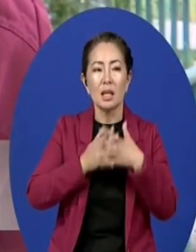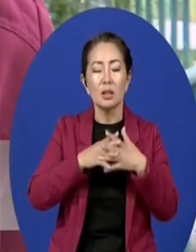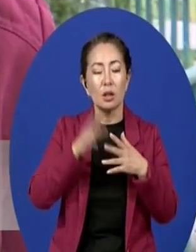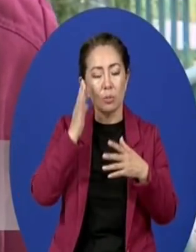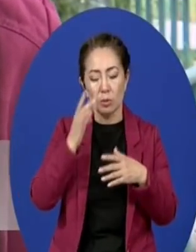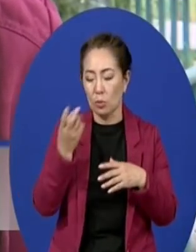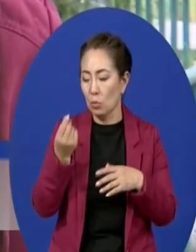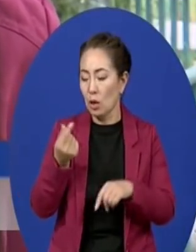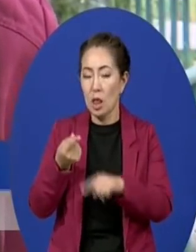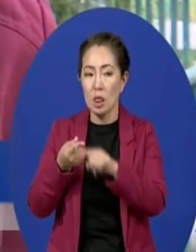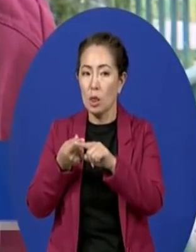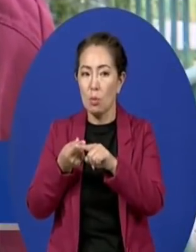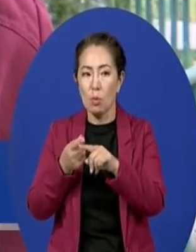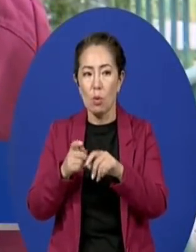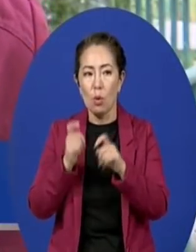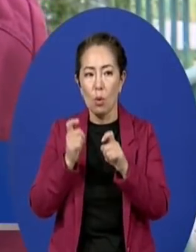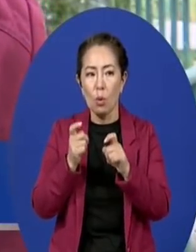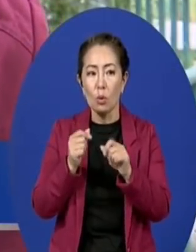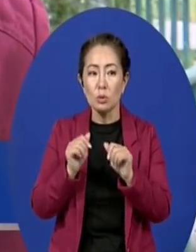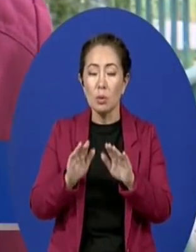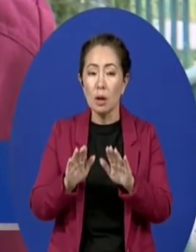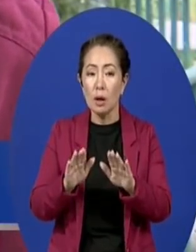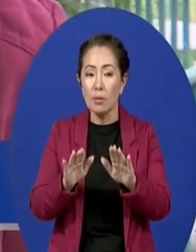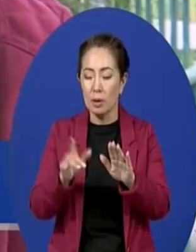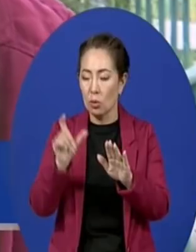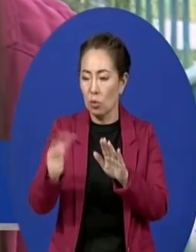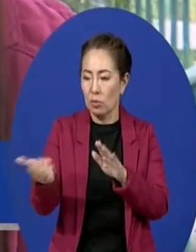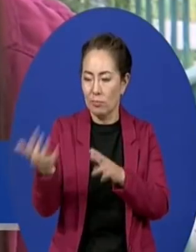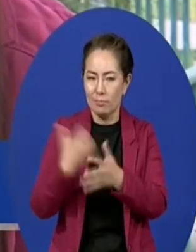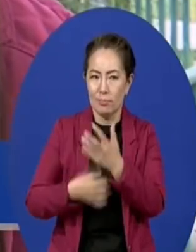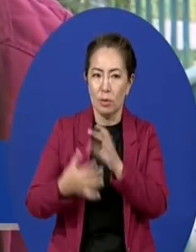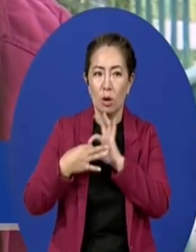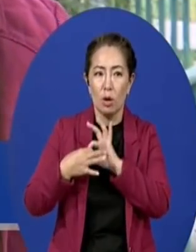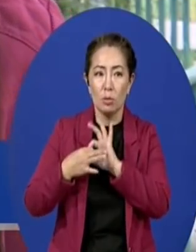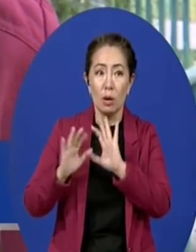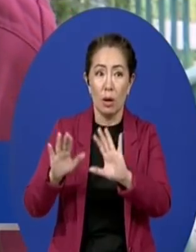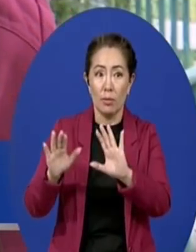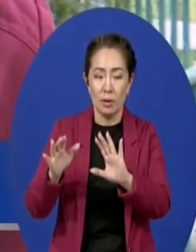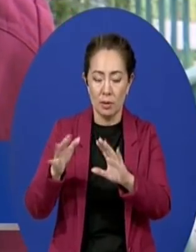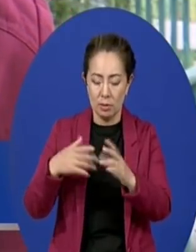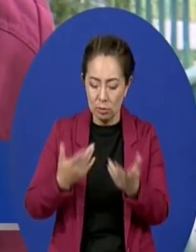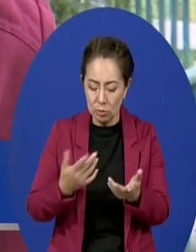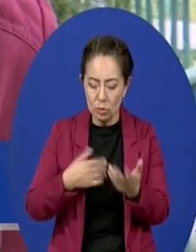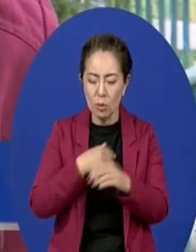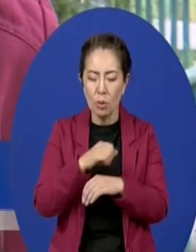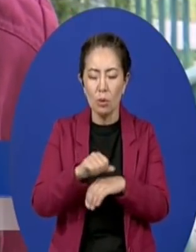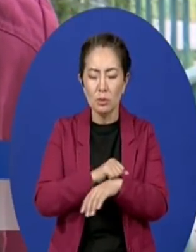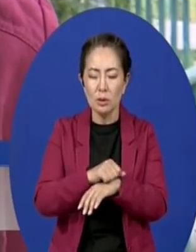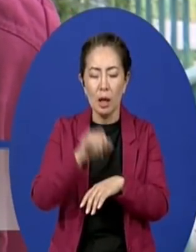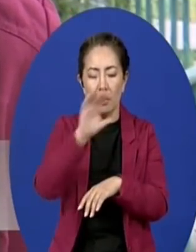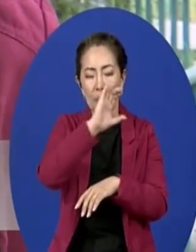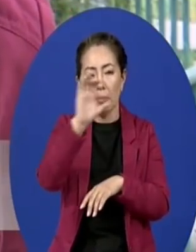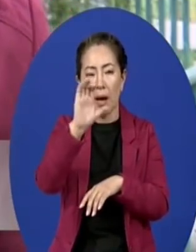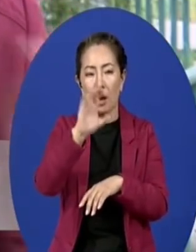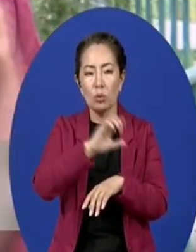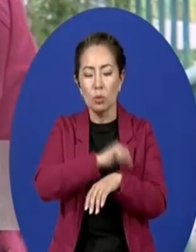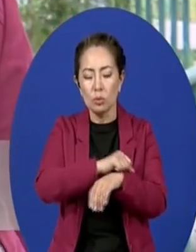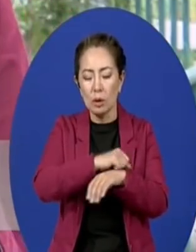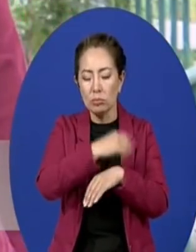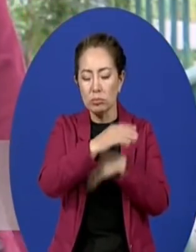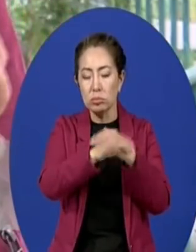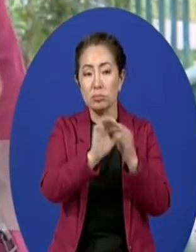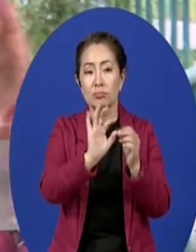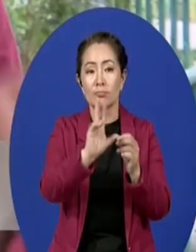үнэ нэмэхгүйгээр тогтмол үнээр бариад харилцагчаа хадгалж үлдэнэ гэвэл энэ эргүүлээд байгууллагын урт хугацааны өсөлтөнд эргээр нөлөөлнө.